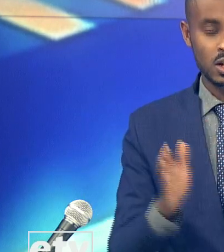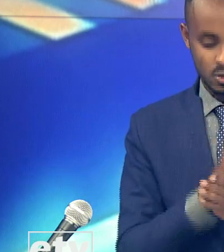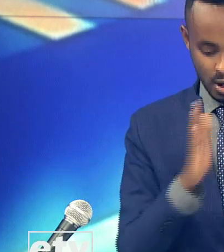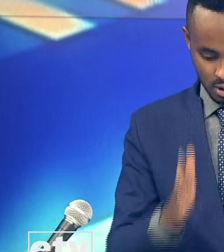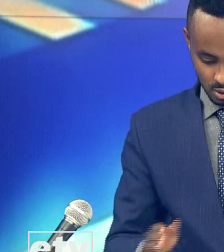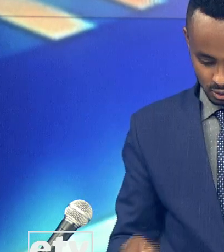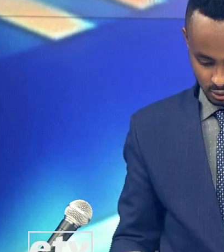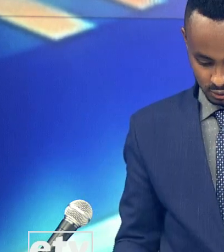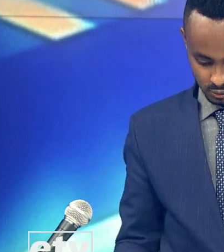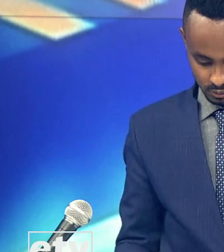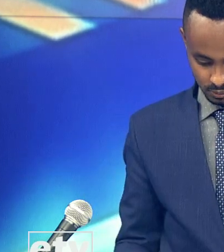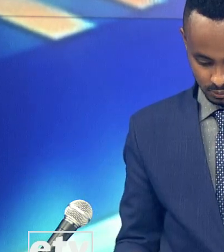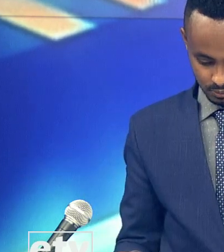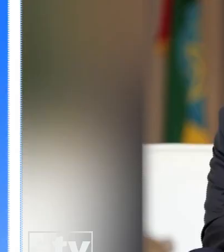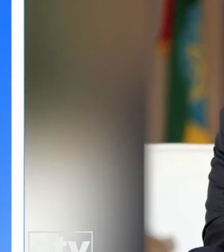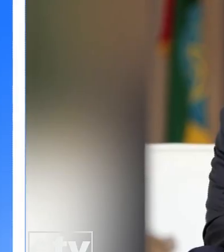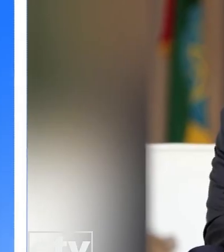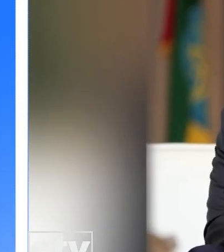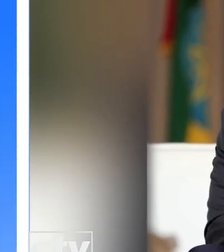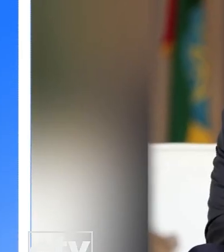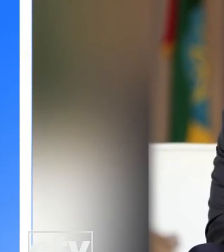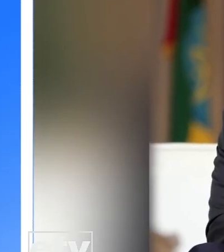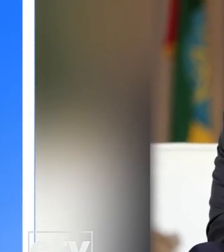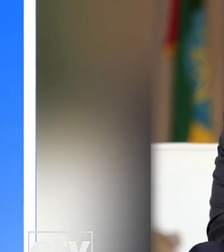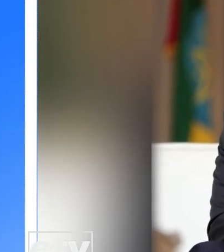ትስስር ገጻቸው ላይ